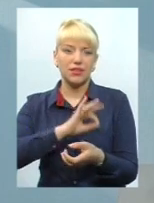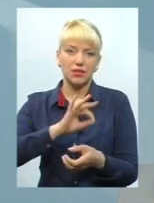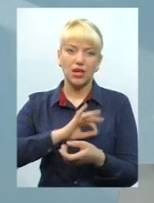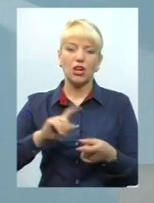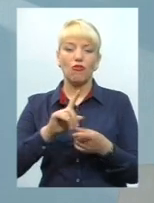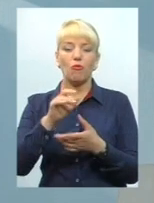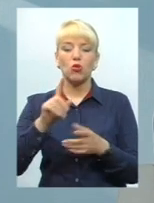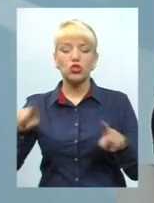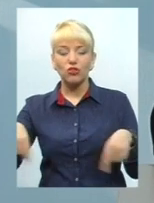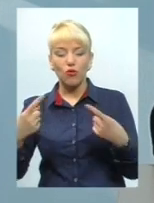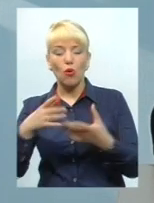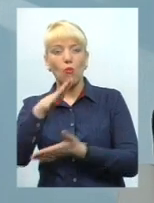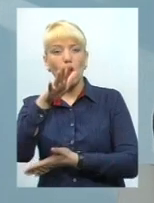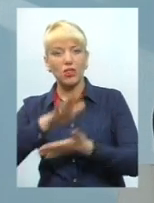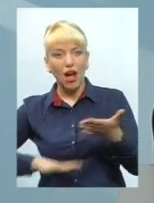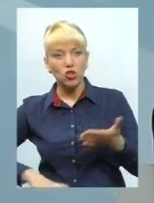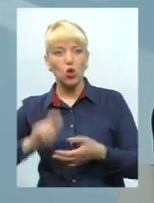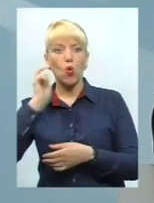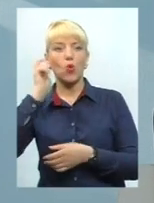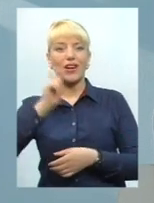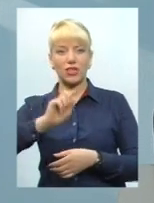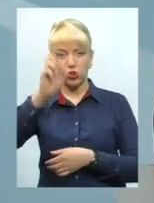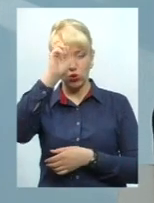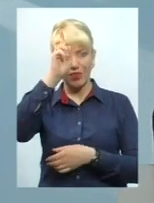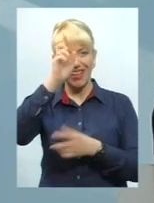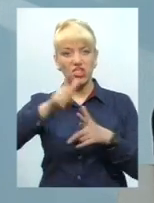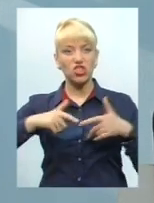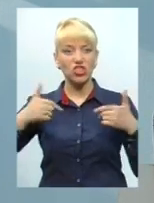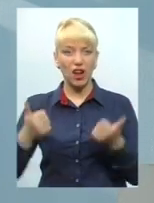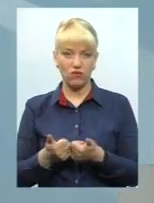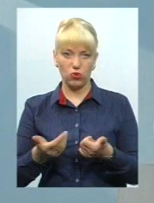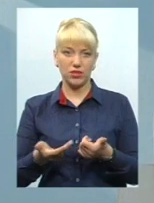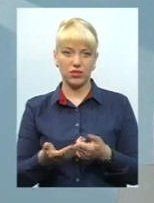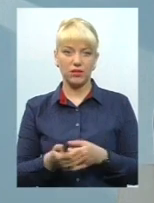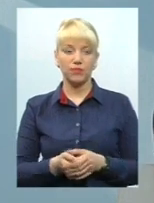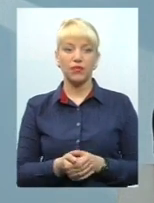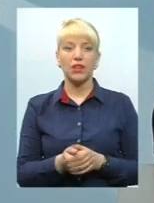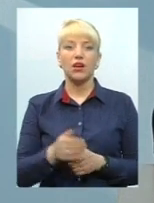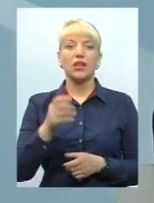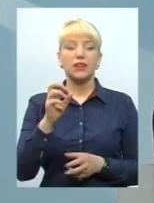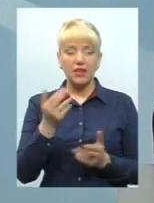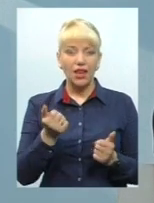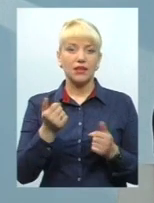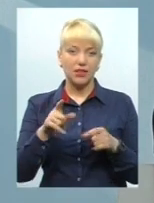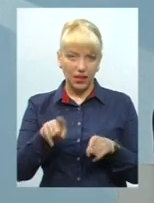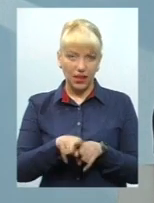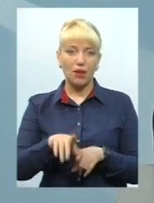подальшому української державності чи якихось форм української державності. Так, таке